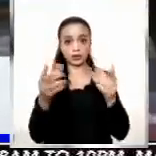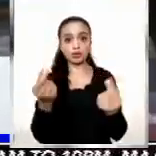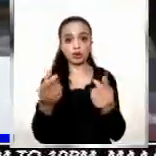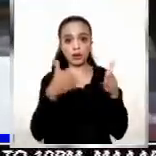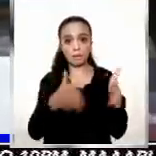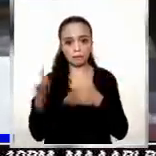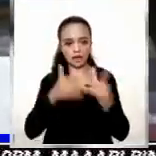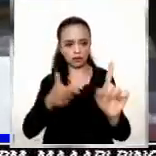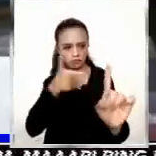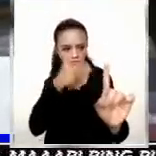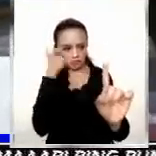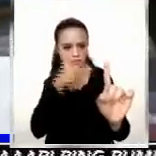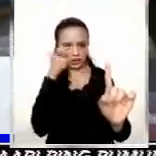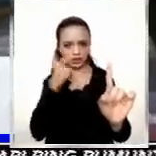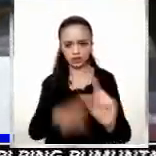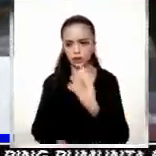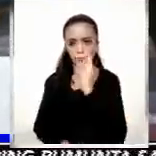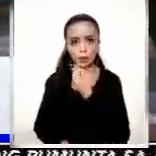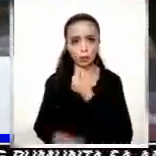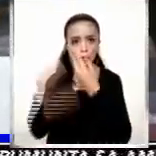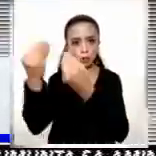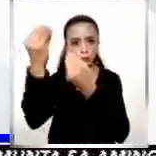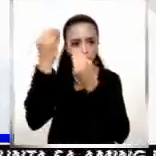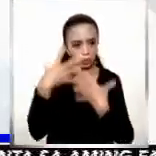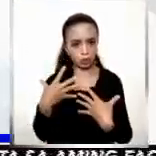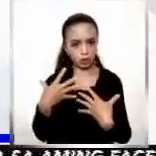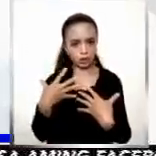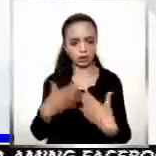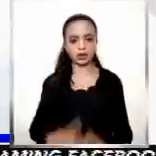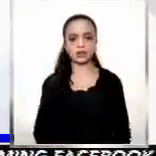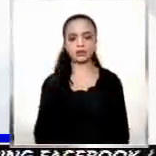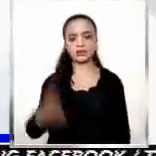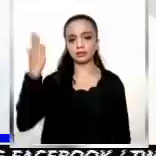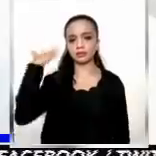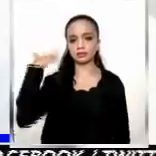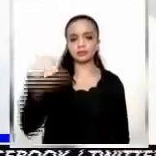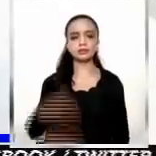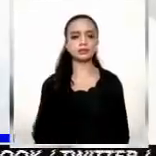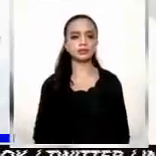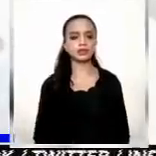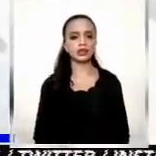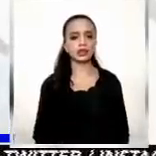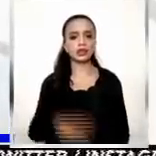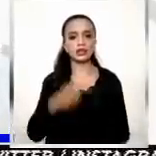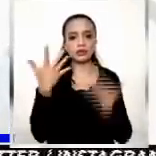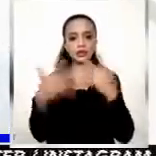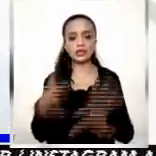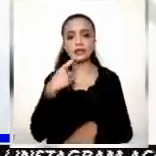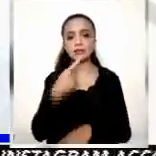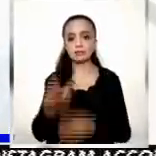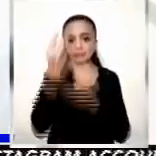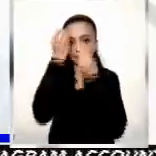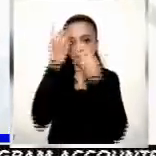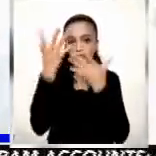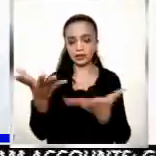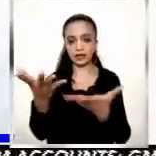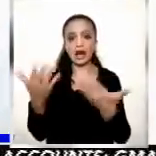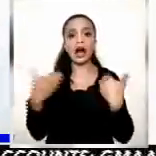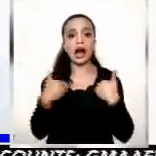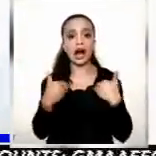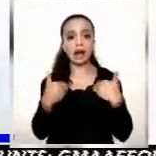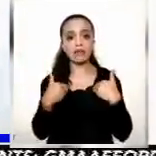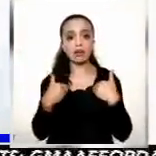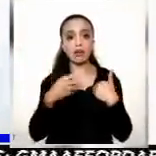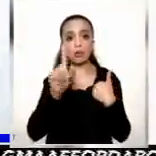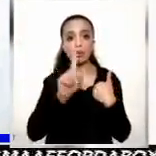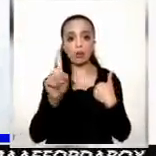Sinong nagbigay ng option? Si Sir Tabada that time. Binanggit din ni Senario ang panghihimasok di umano ng isang kalaban